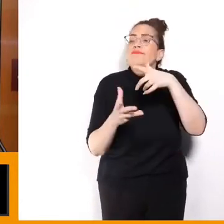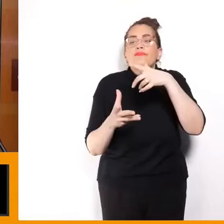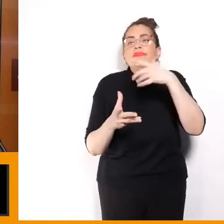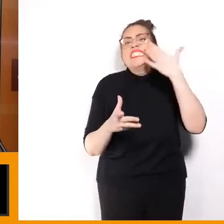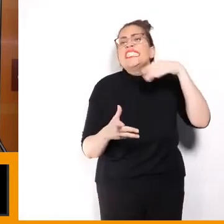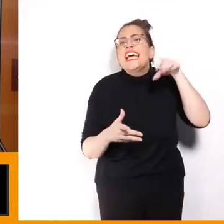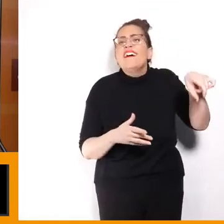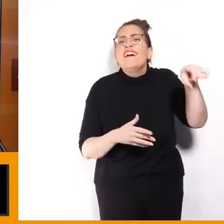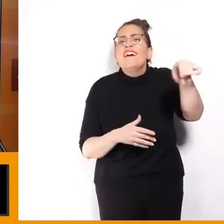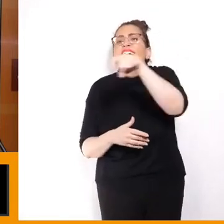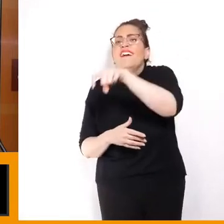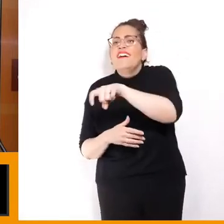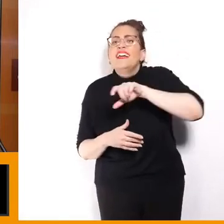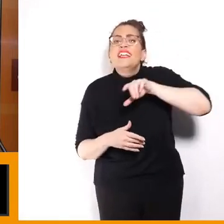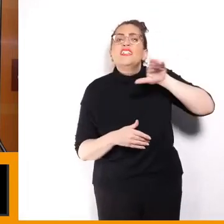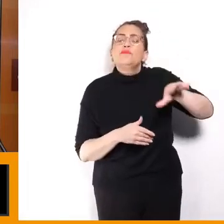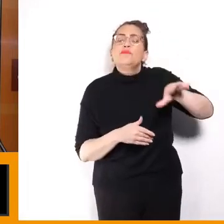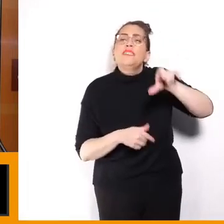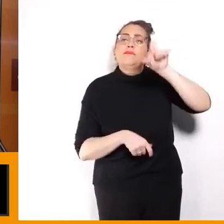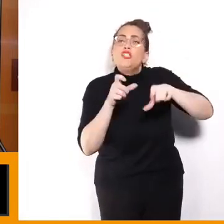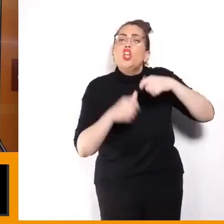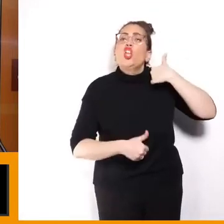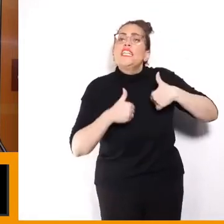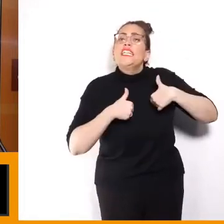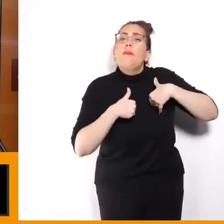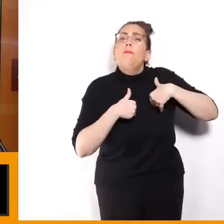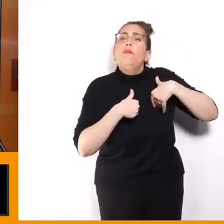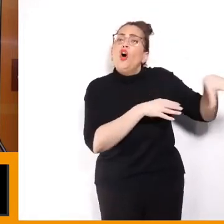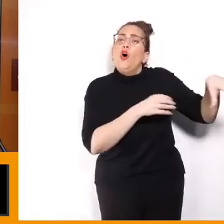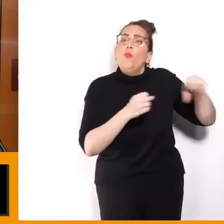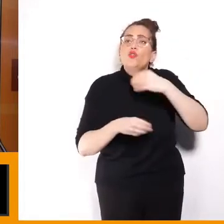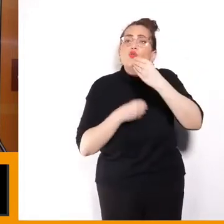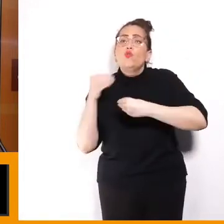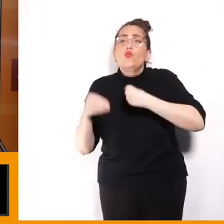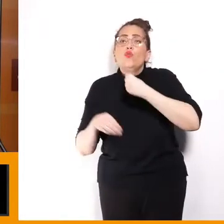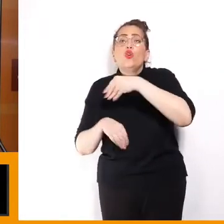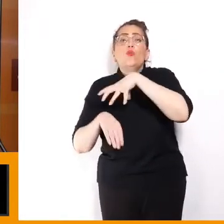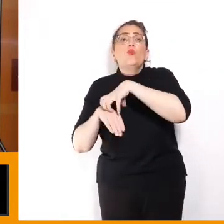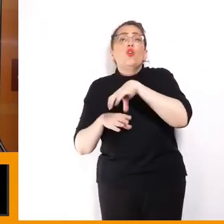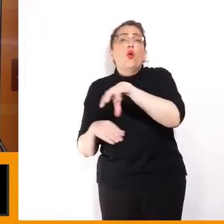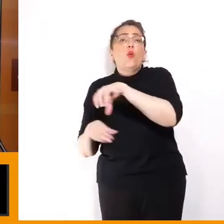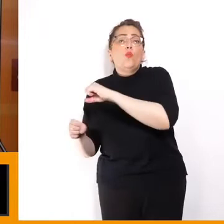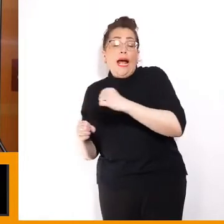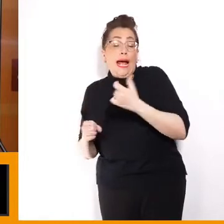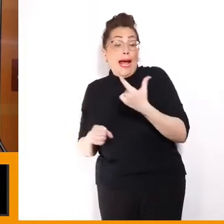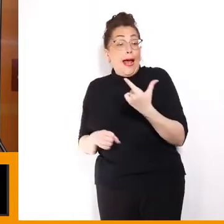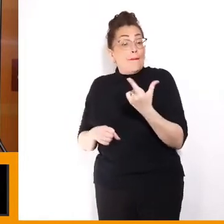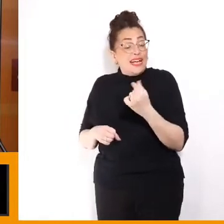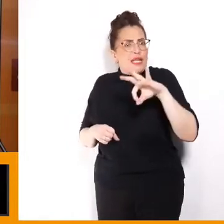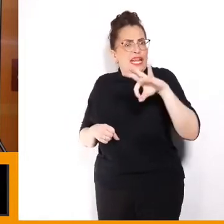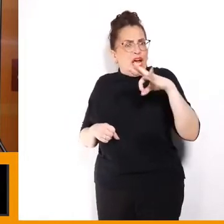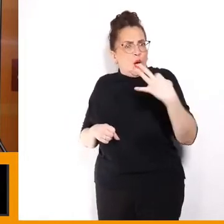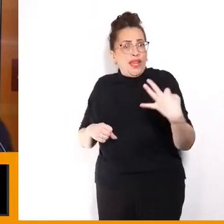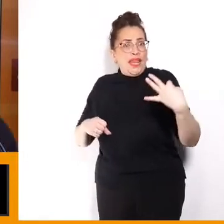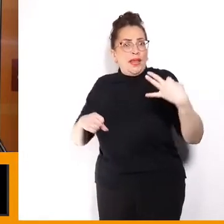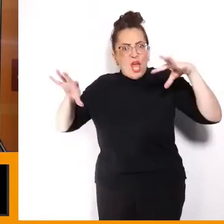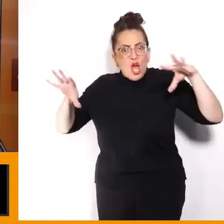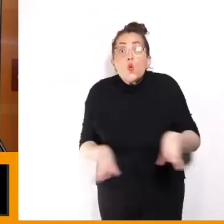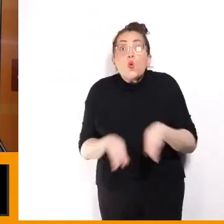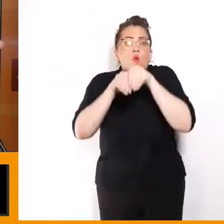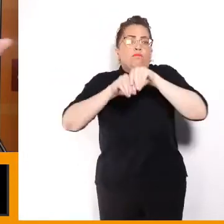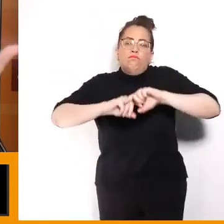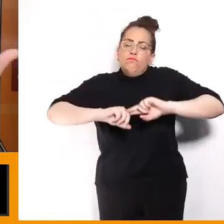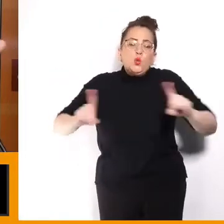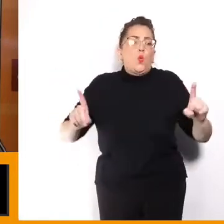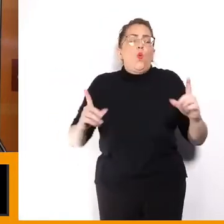dédiées spécialement à l'emploi des personnes handicapées et Pôle Emploi. Les partenariats, oui, c'est nécessaire. La fusion m'inquiète beaucoup parce qu'on voit bien que parfois